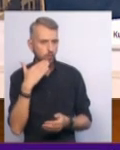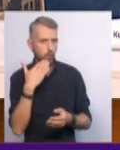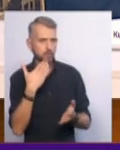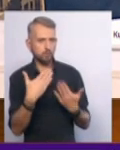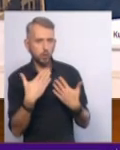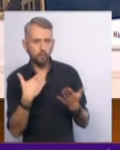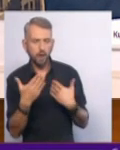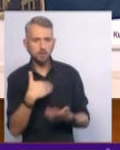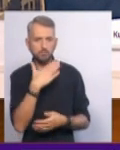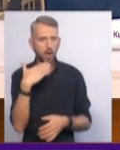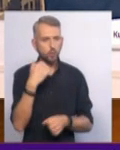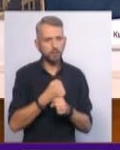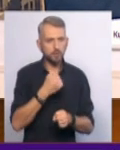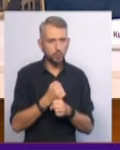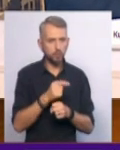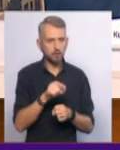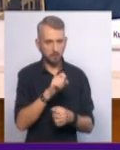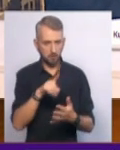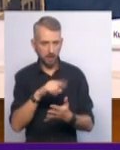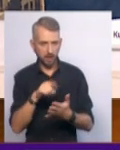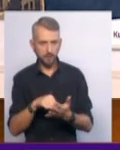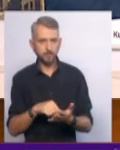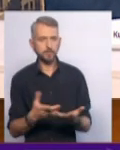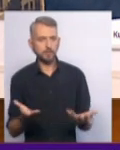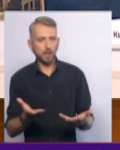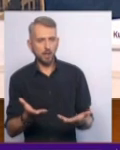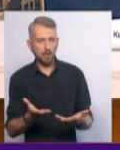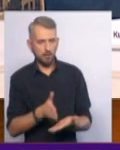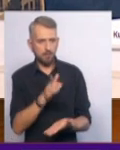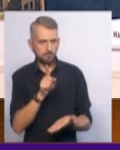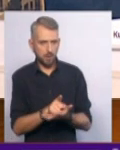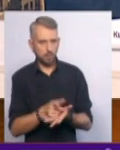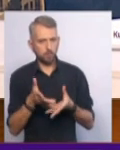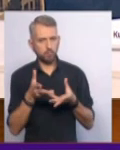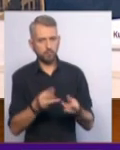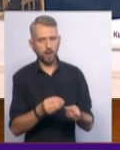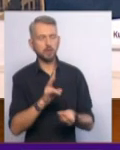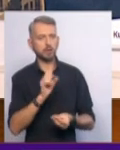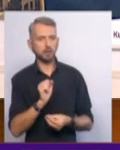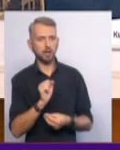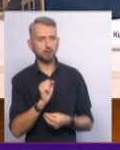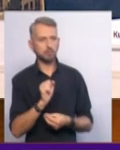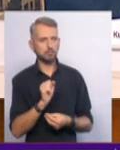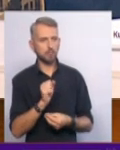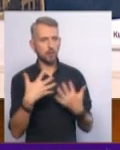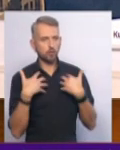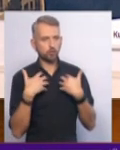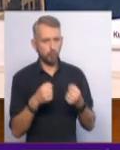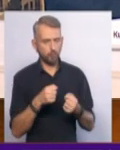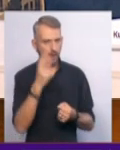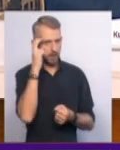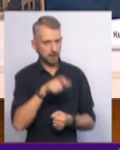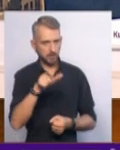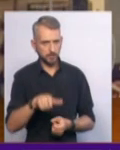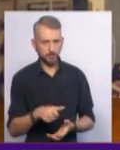спілкуватись, багато відпрацьовувати тих моментів, які мають впливати на безпосереднє здоров'я киян. Угу,